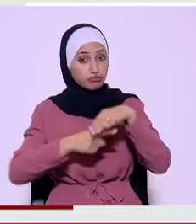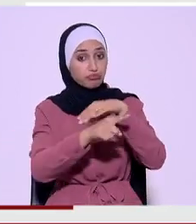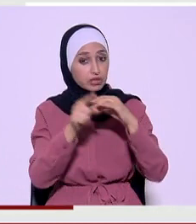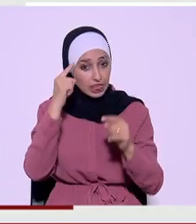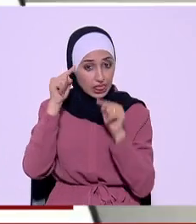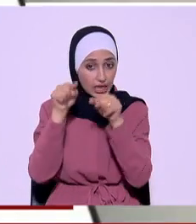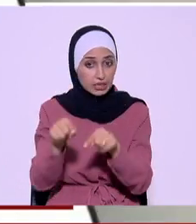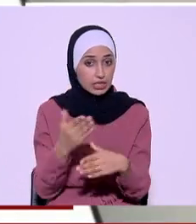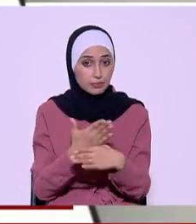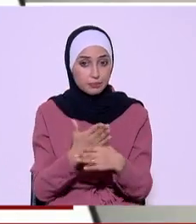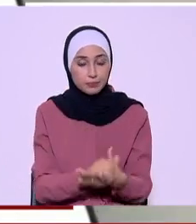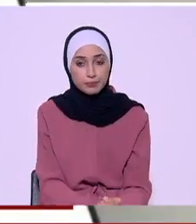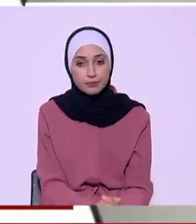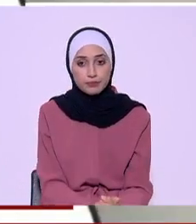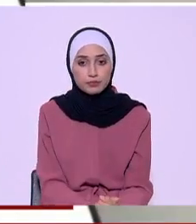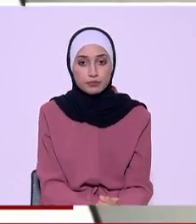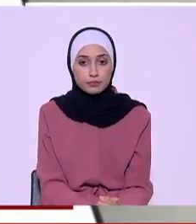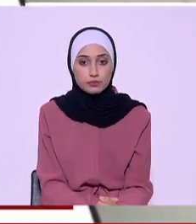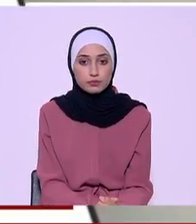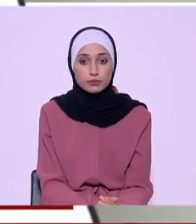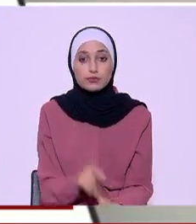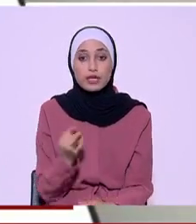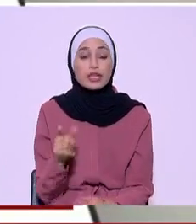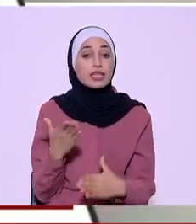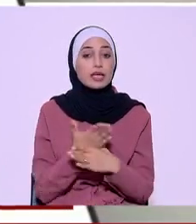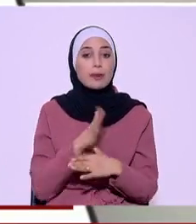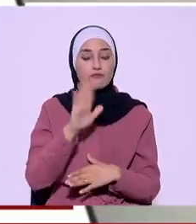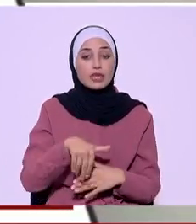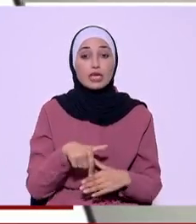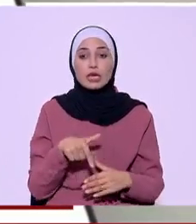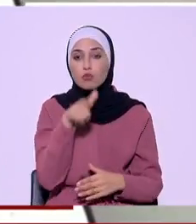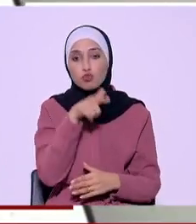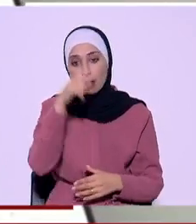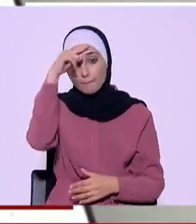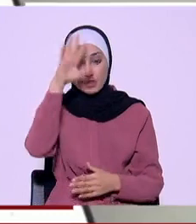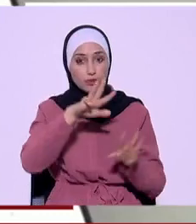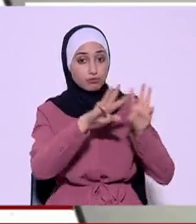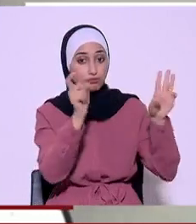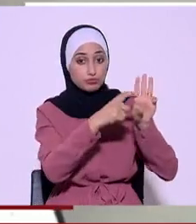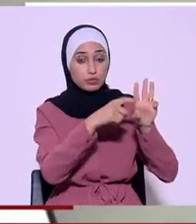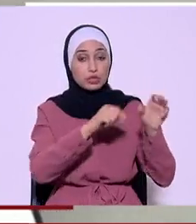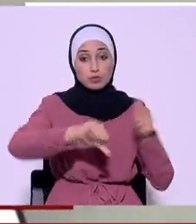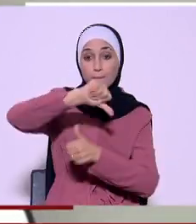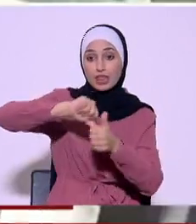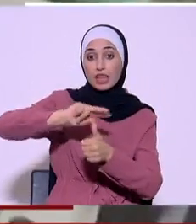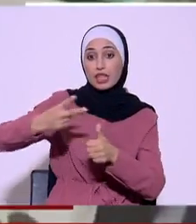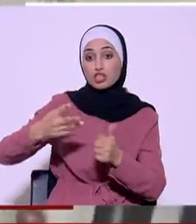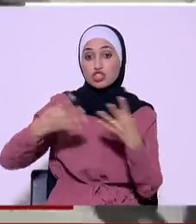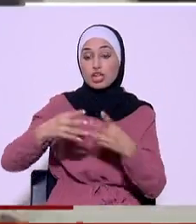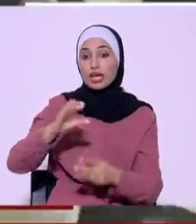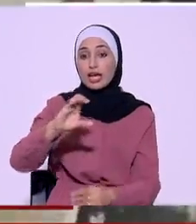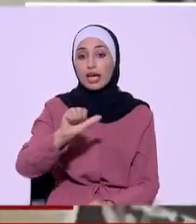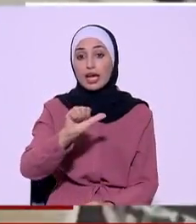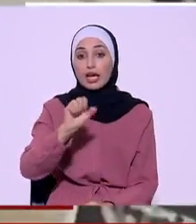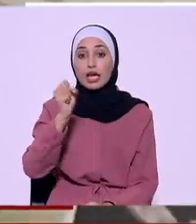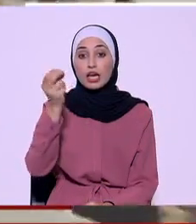كل المواقع حضرتك دون استثناء بتلجأ للخدمة بتاعت الكاشنج أو السي دي ان. من أكبر المواقع اللي بتقدمها هي شركة أمازون أو أمازون